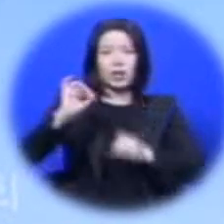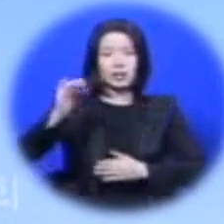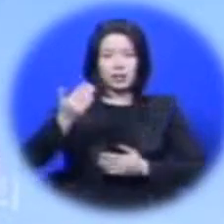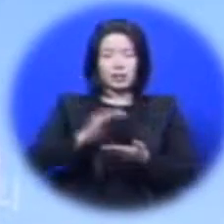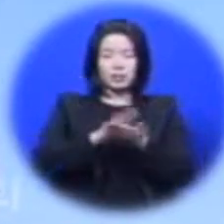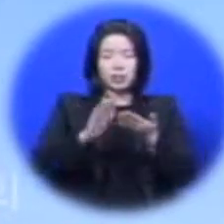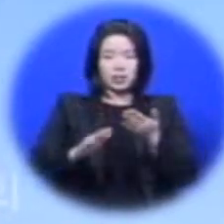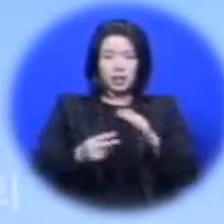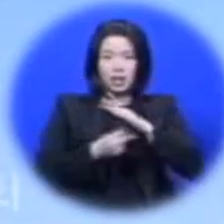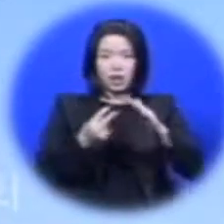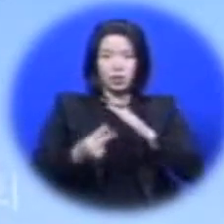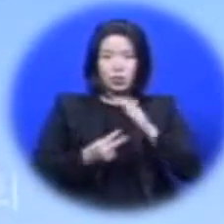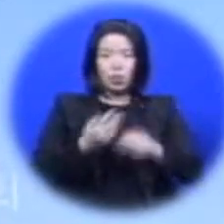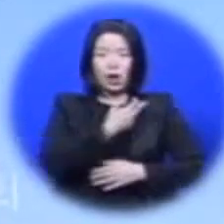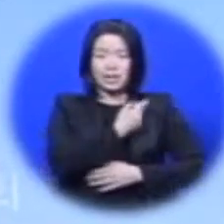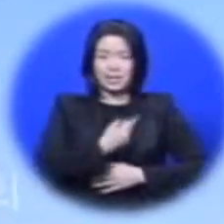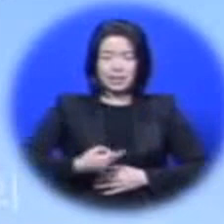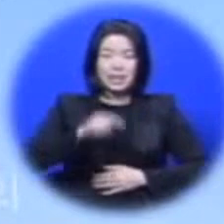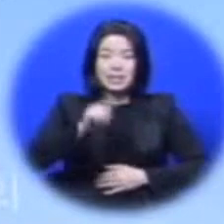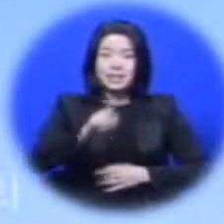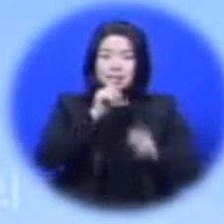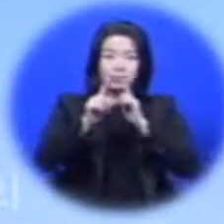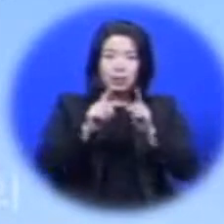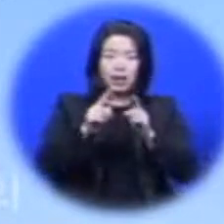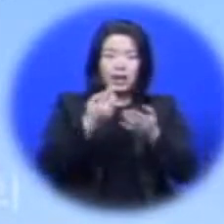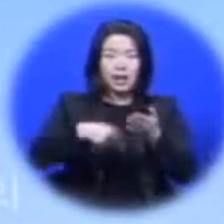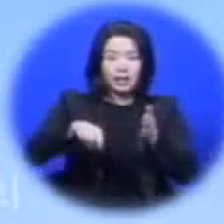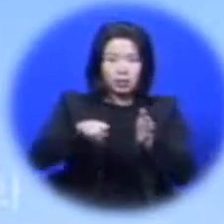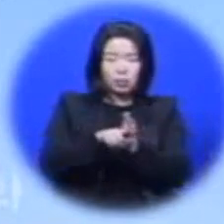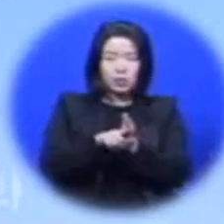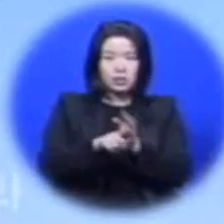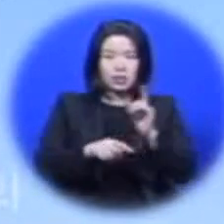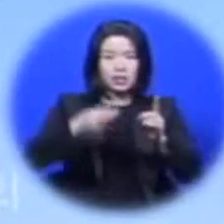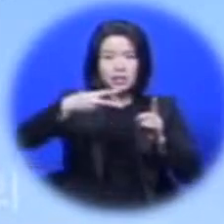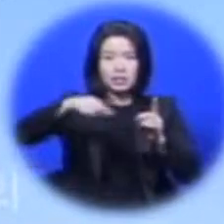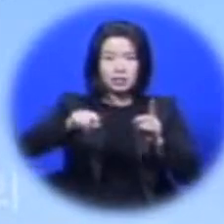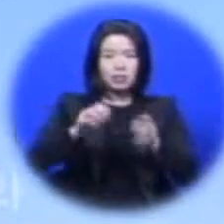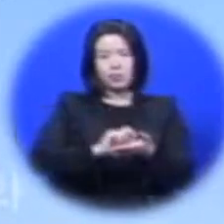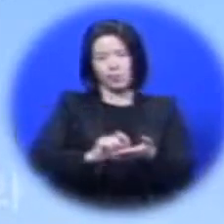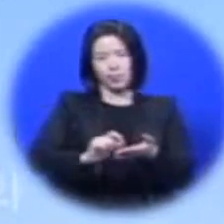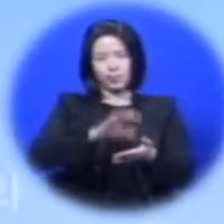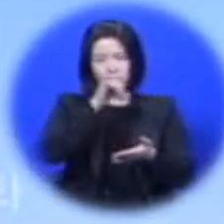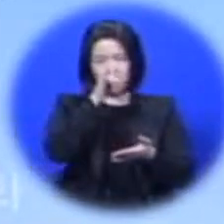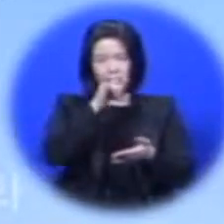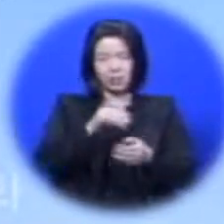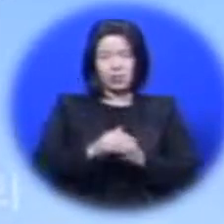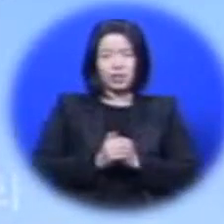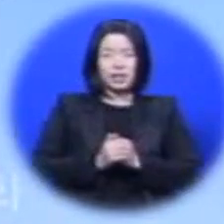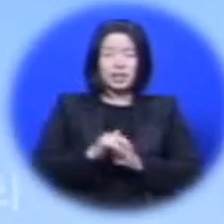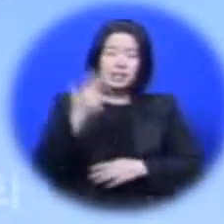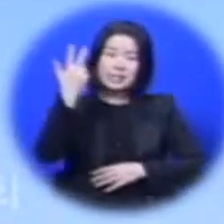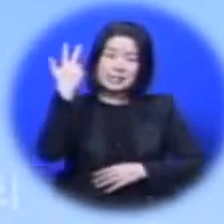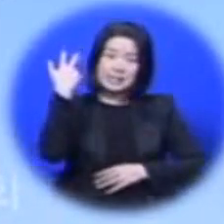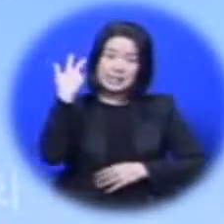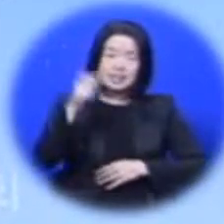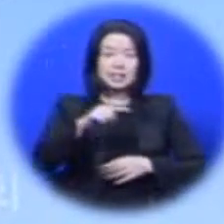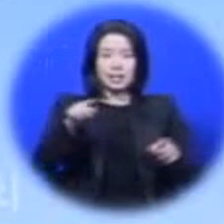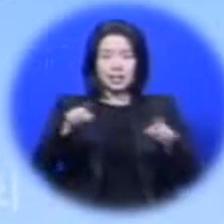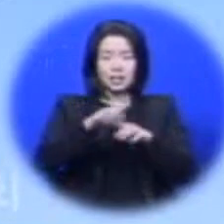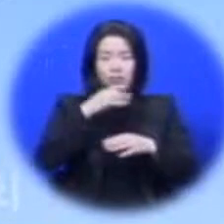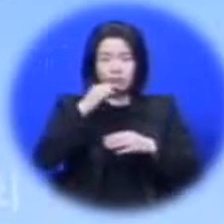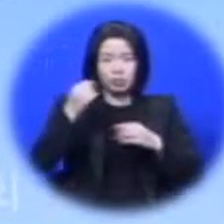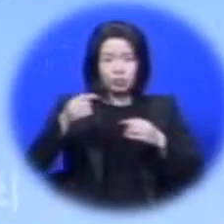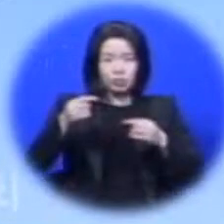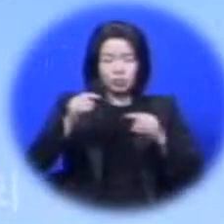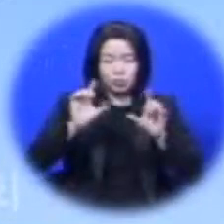요한 사도는 그 말씀을 하시려고 요한 1서를 썼습니다. 지난 주일에